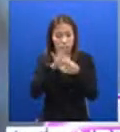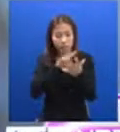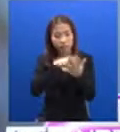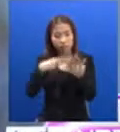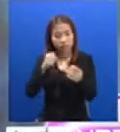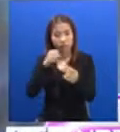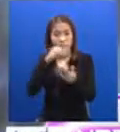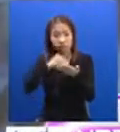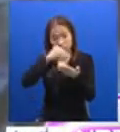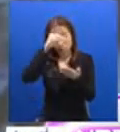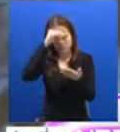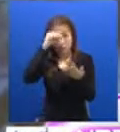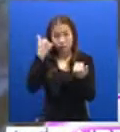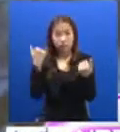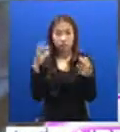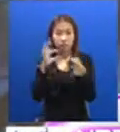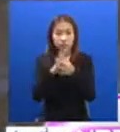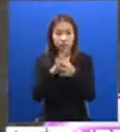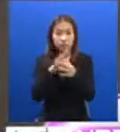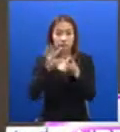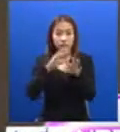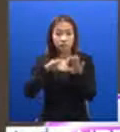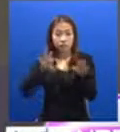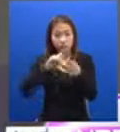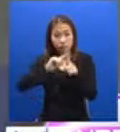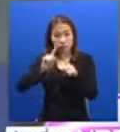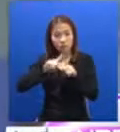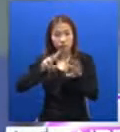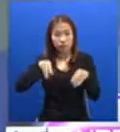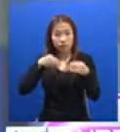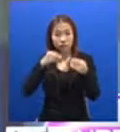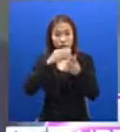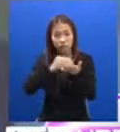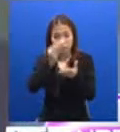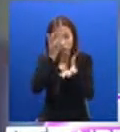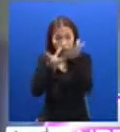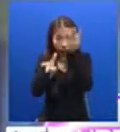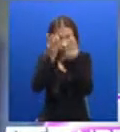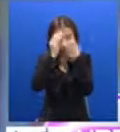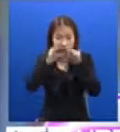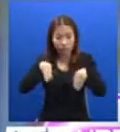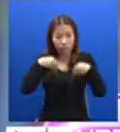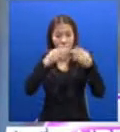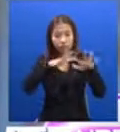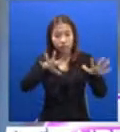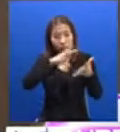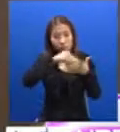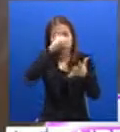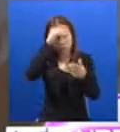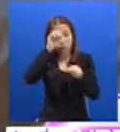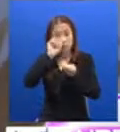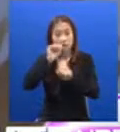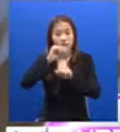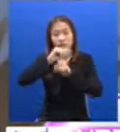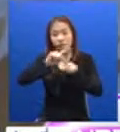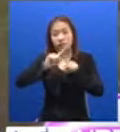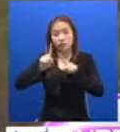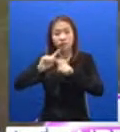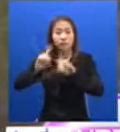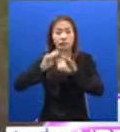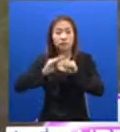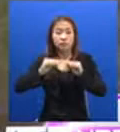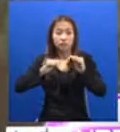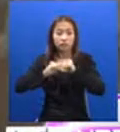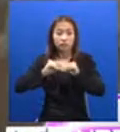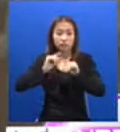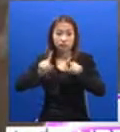ฐานที่ทุกสถานการศึกษาต้องมีการจัดกิจกรรมการเรียนรู้ให้ผู้เรียนโดยประกาศจัดตั้งศูนย์ขับเคลื่อนการพัฒนา